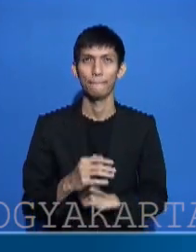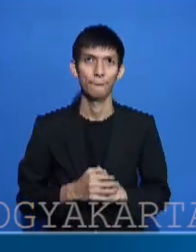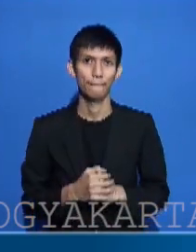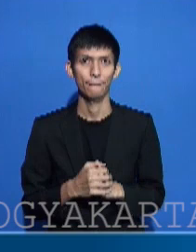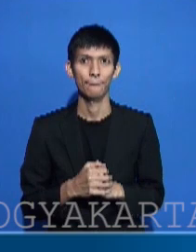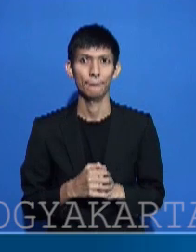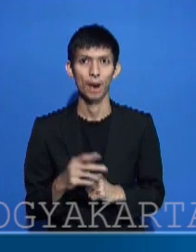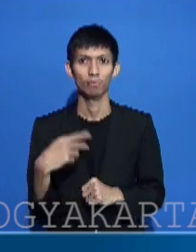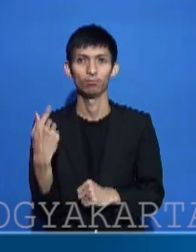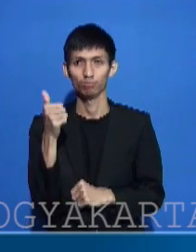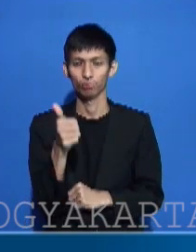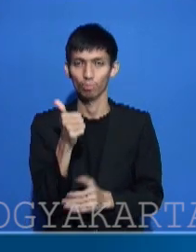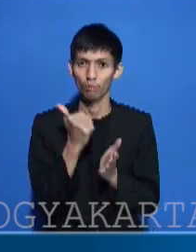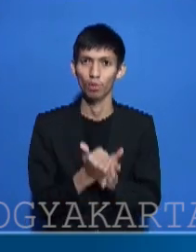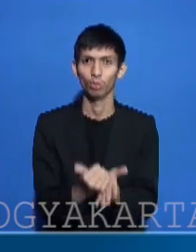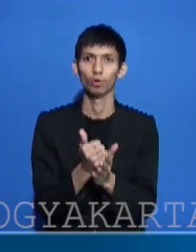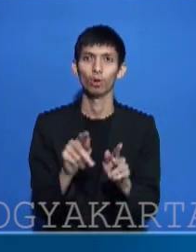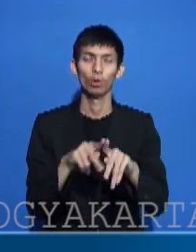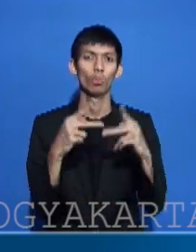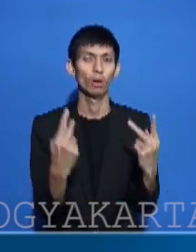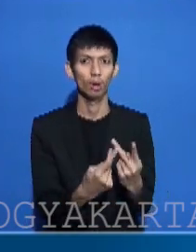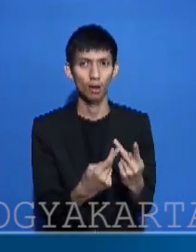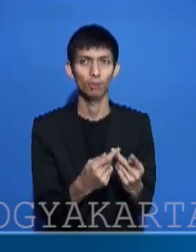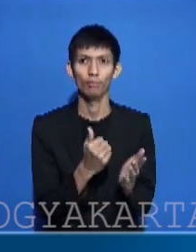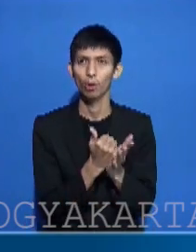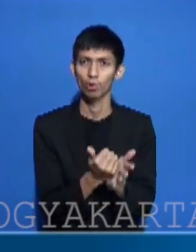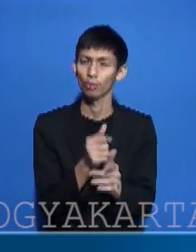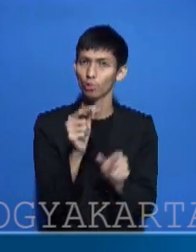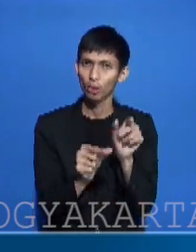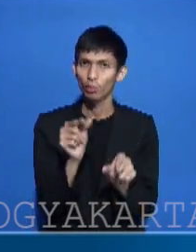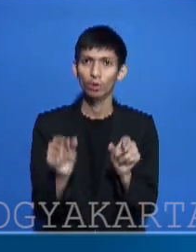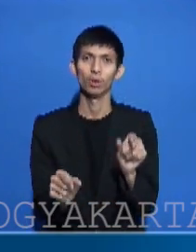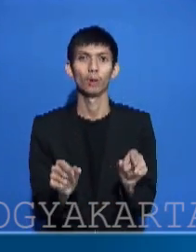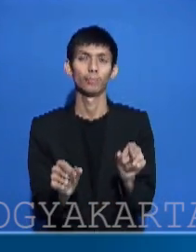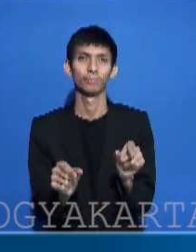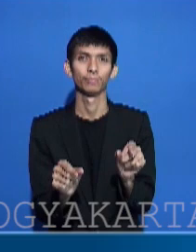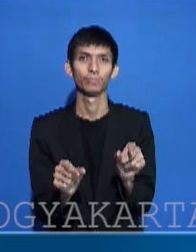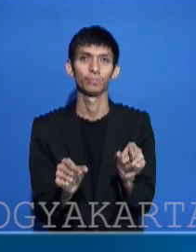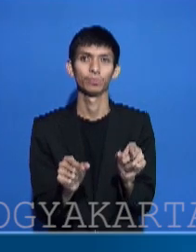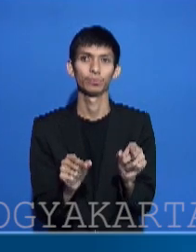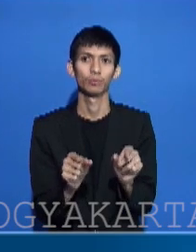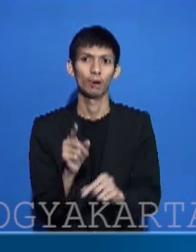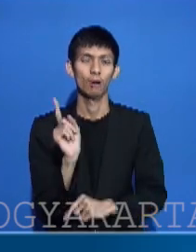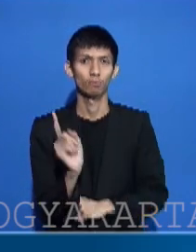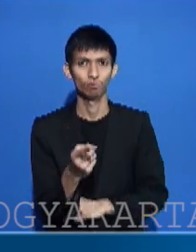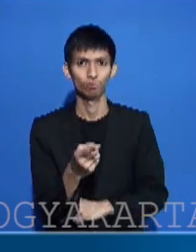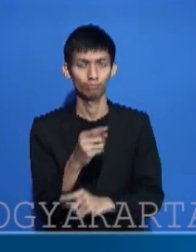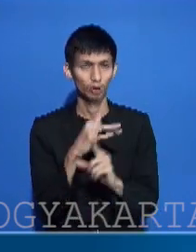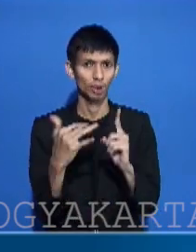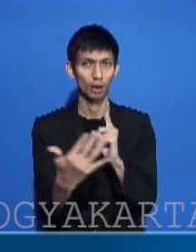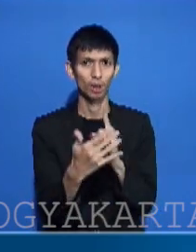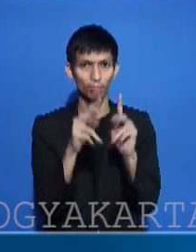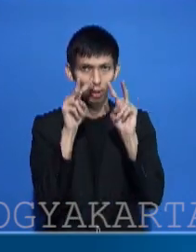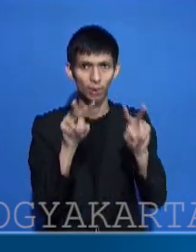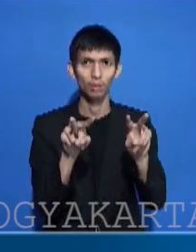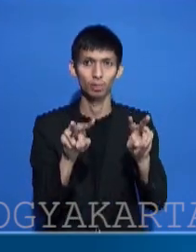siap menolong keluarga, membantu keluarga. Pokoknya ya bahkan mungkin di mata masyarakat dan kantor pun saya